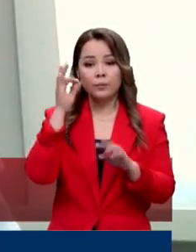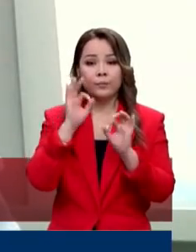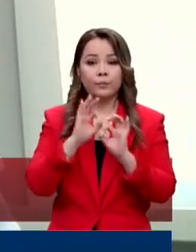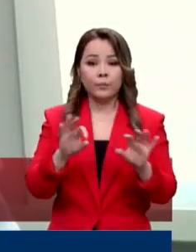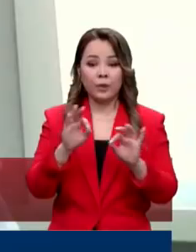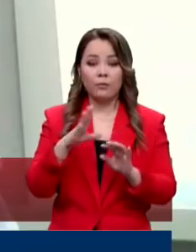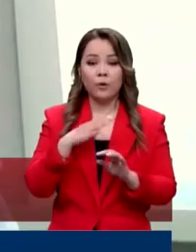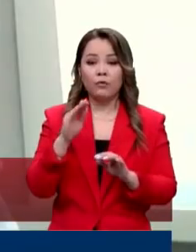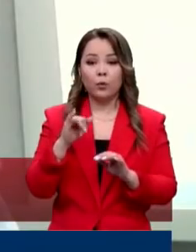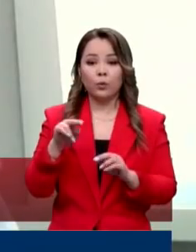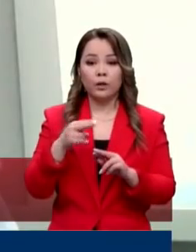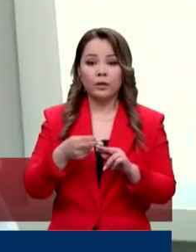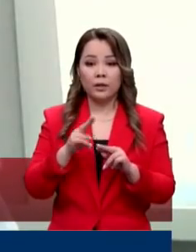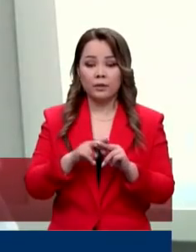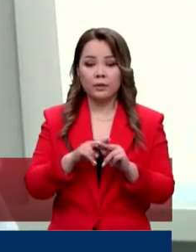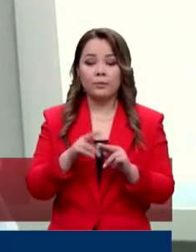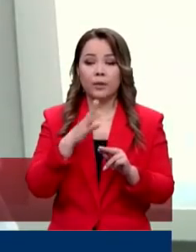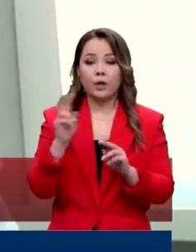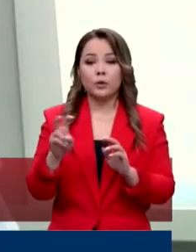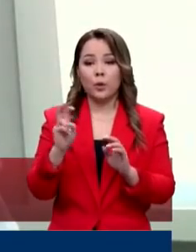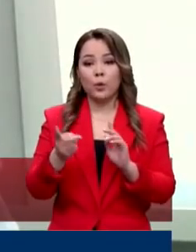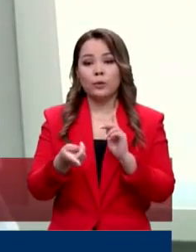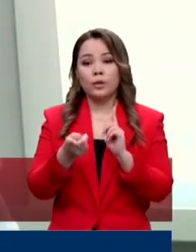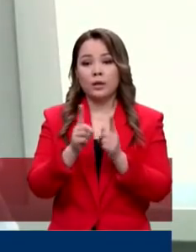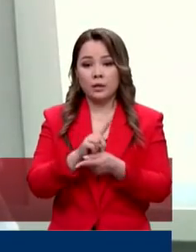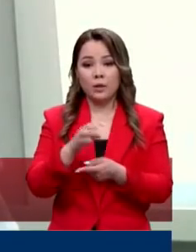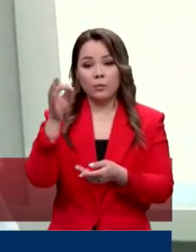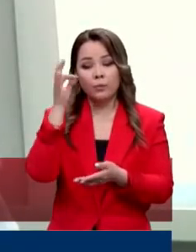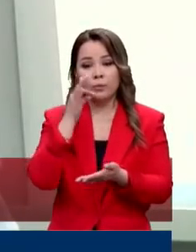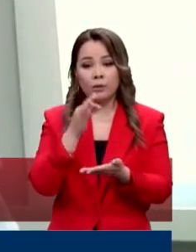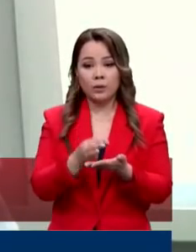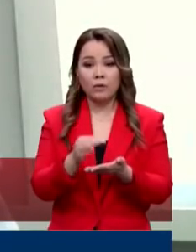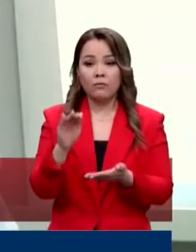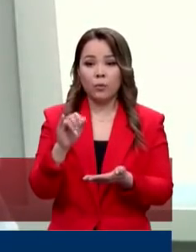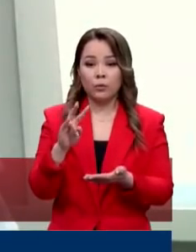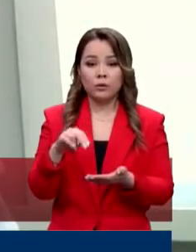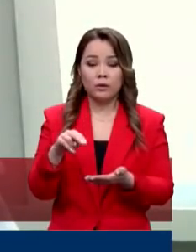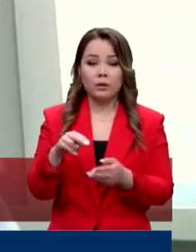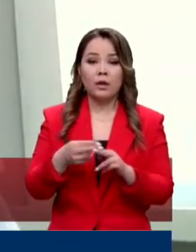анау фунттан кеткеннен, долларға кеткенде фунт